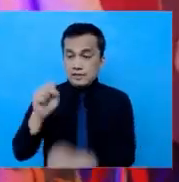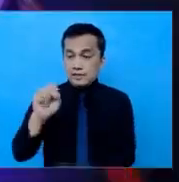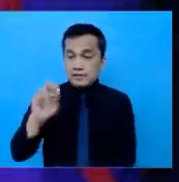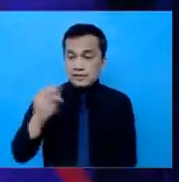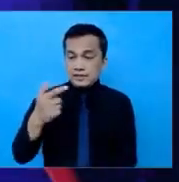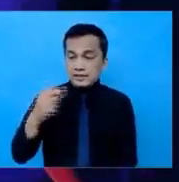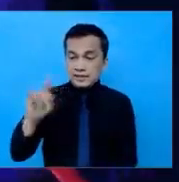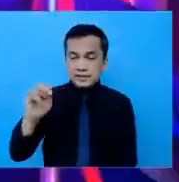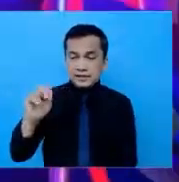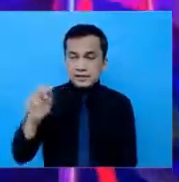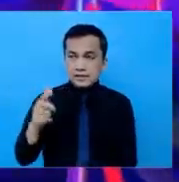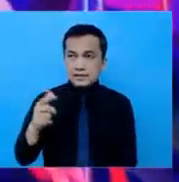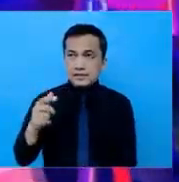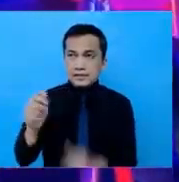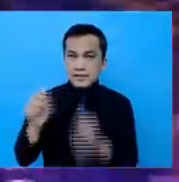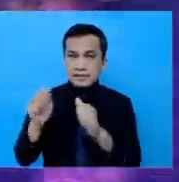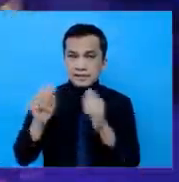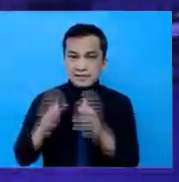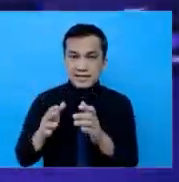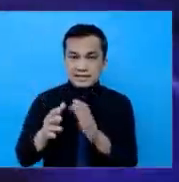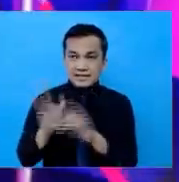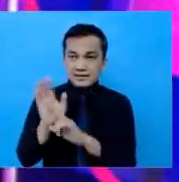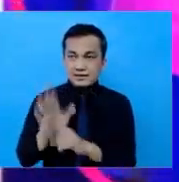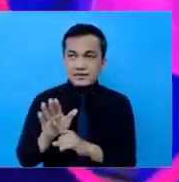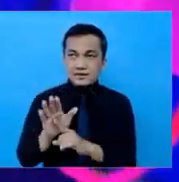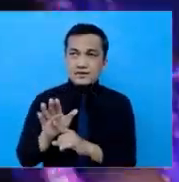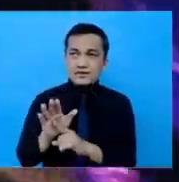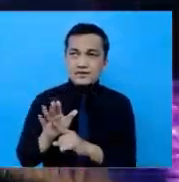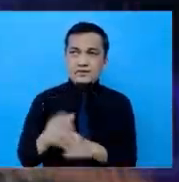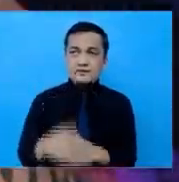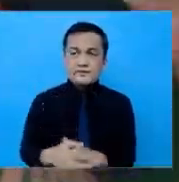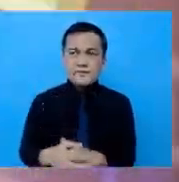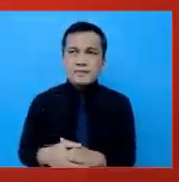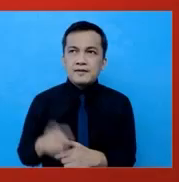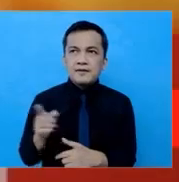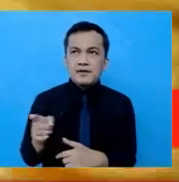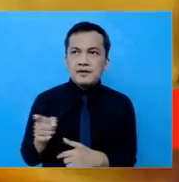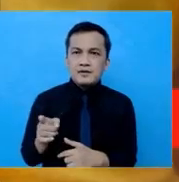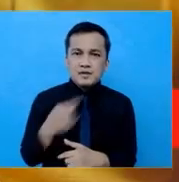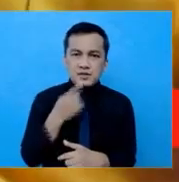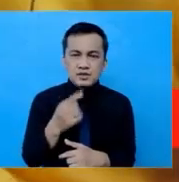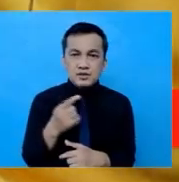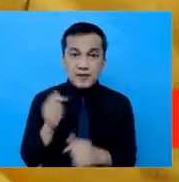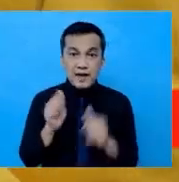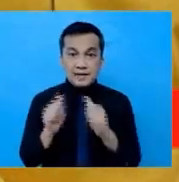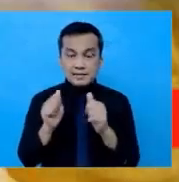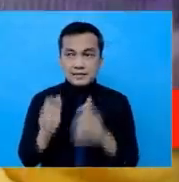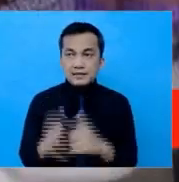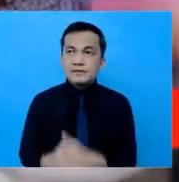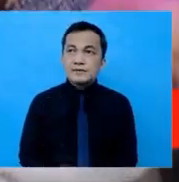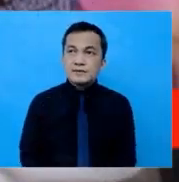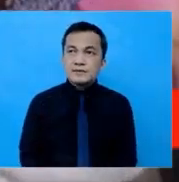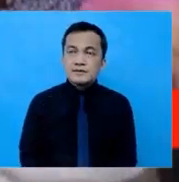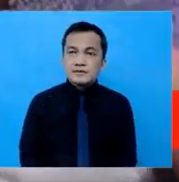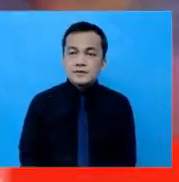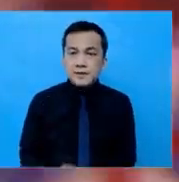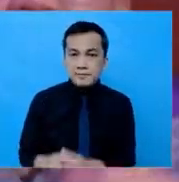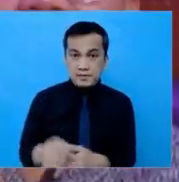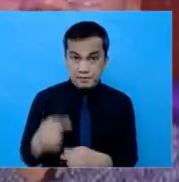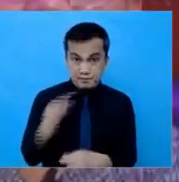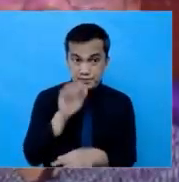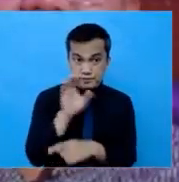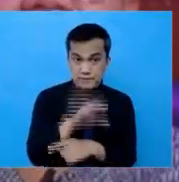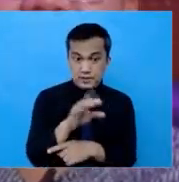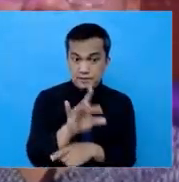itong Celebrity Edition ay yung bang mga celebrities pinapipili ka. Sinong gusto